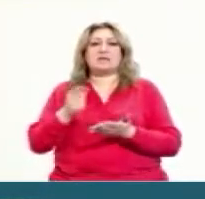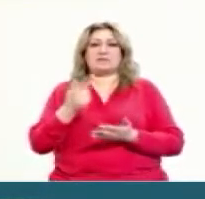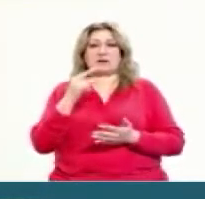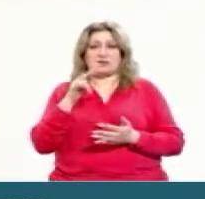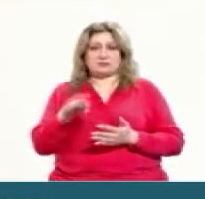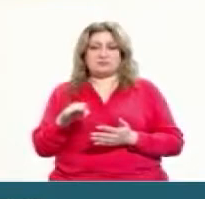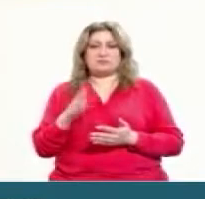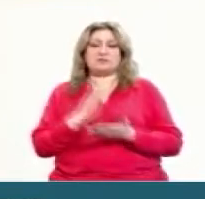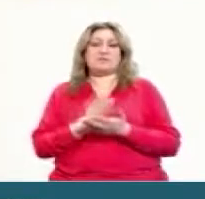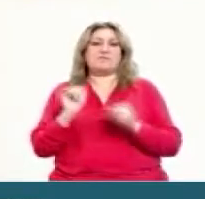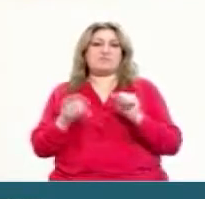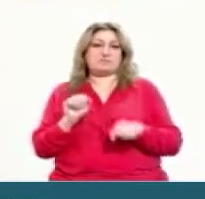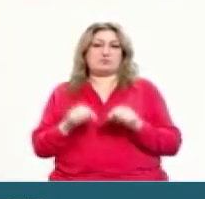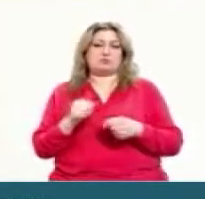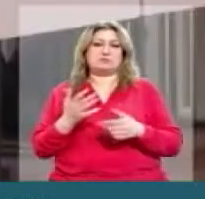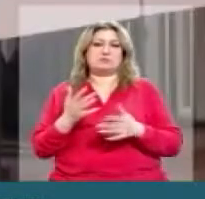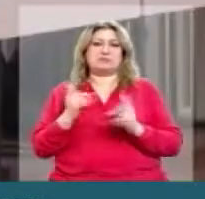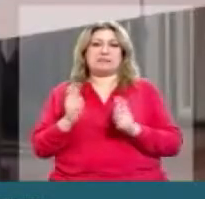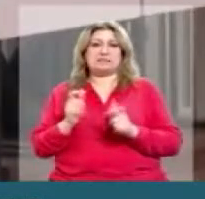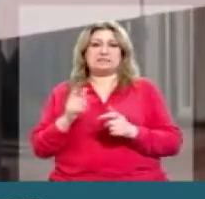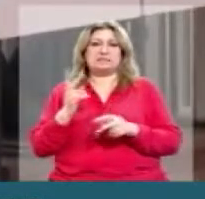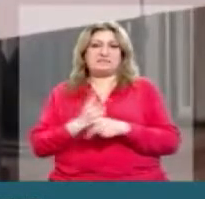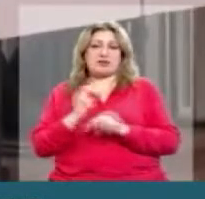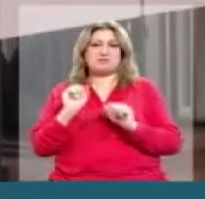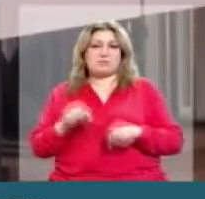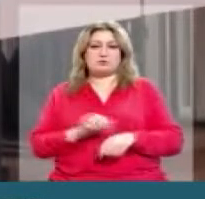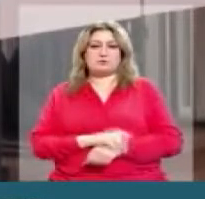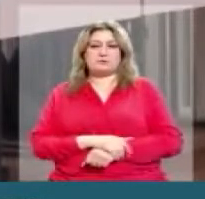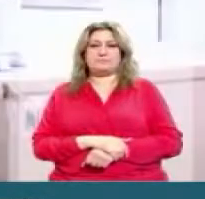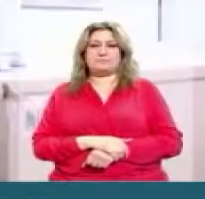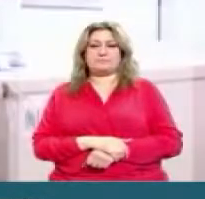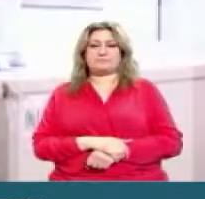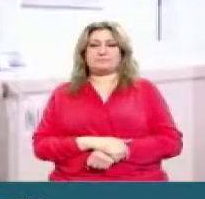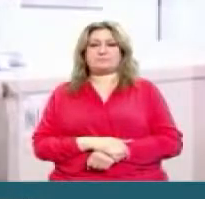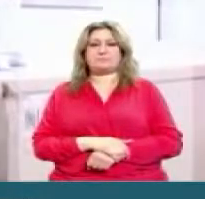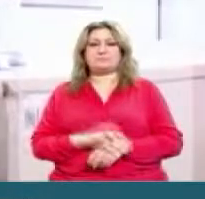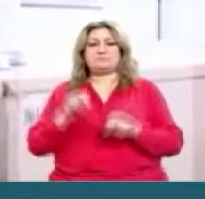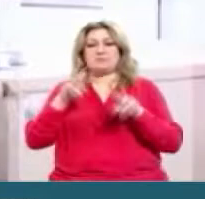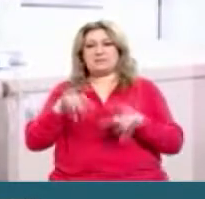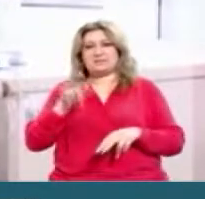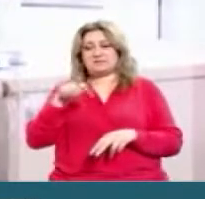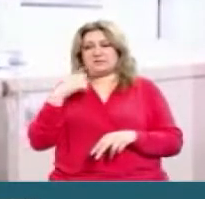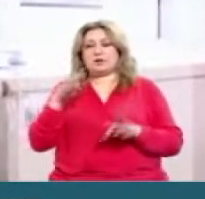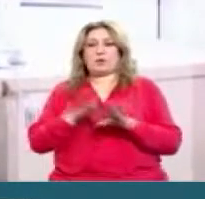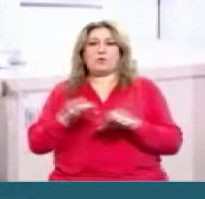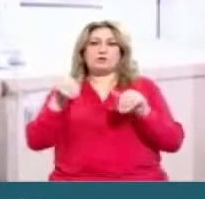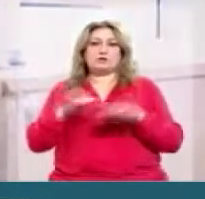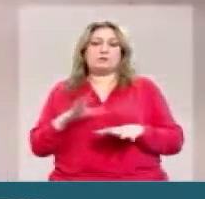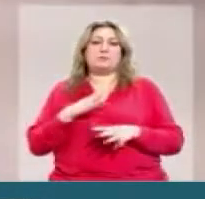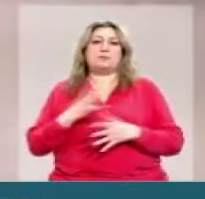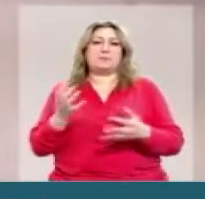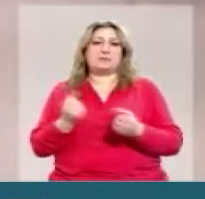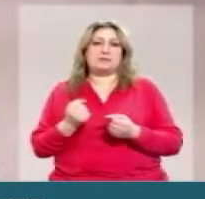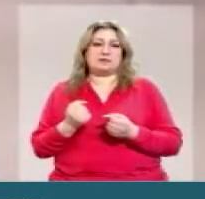жаңағы мамандықтарына тапсыра алады, арыз бере алады. Грантқа түсу үшін енді екі рет тест тапсыру мүмкіндігі беріліп отыр. Мұндай шешім қабылдау кезінде